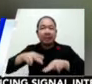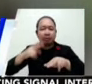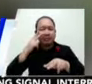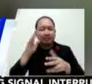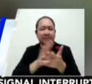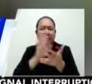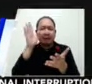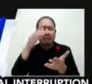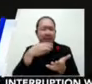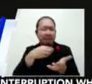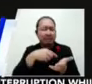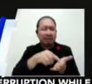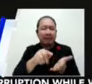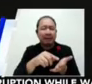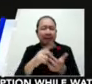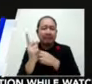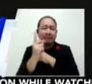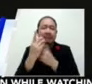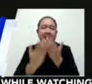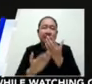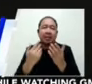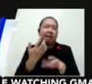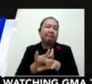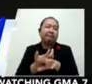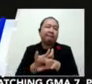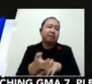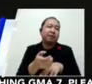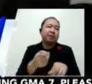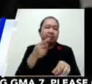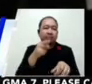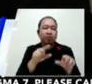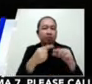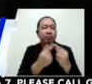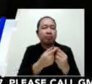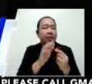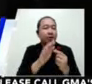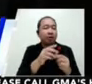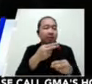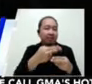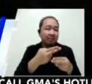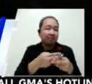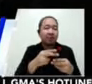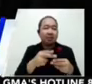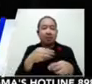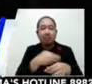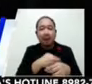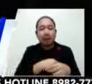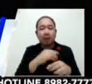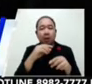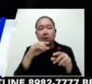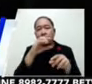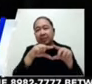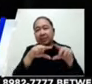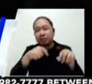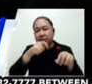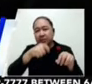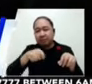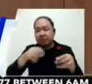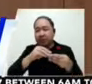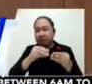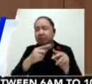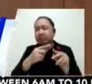posibleng mabiktima ka ng sindikato na hawak na pala ang iyong pangalan, bank o credit card account number at ibang personal